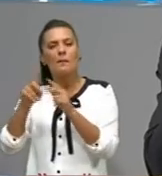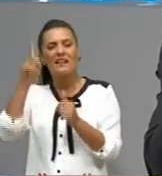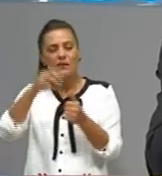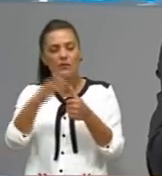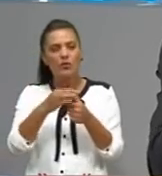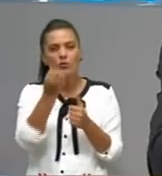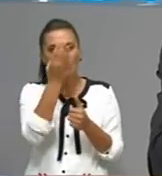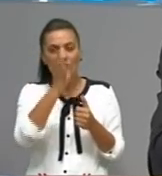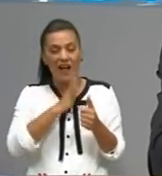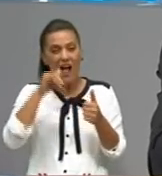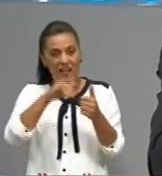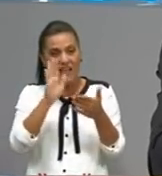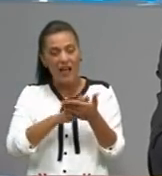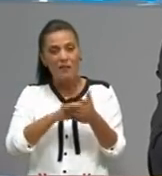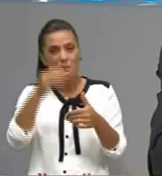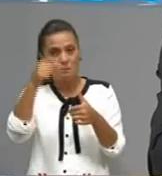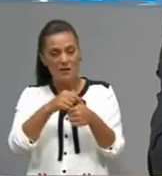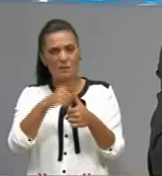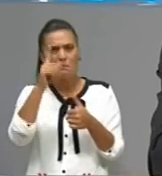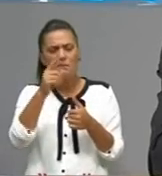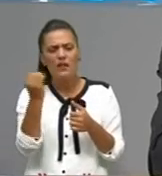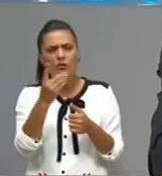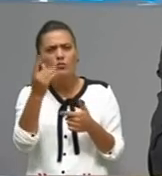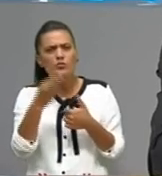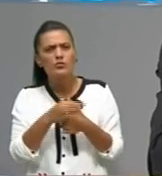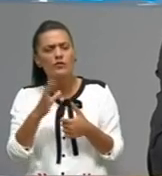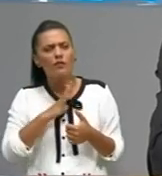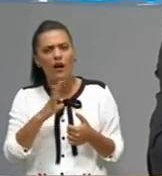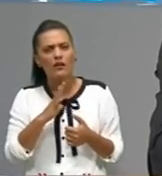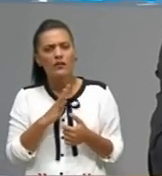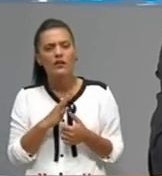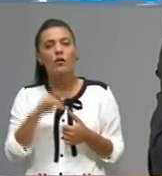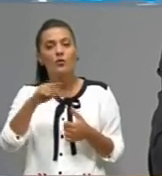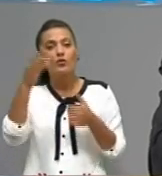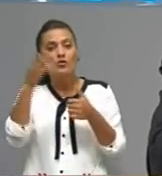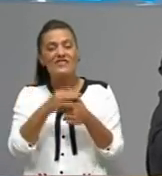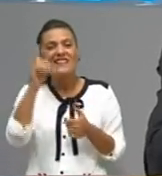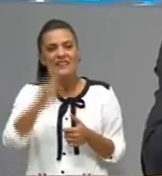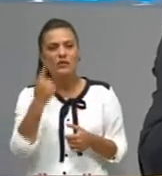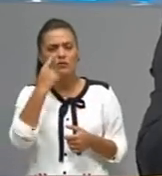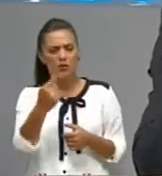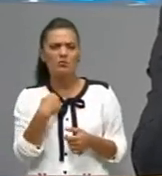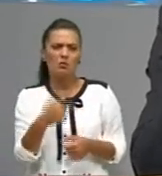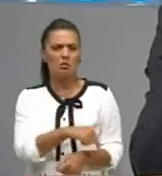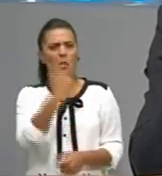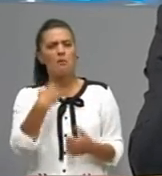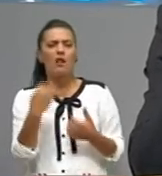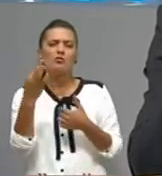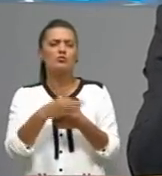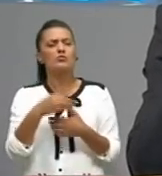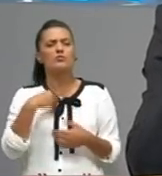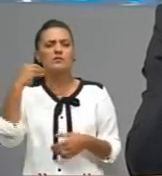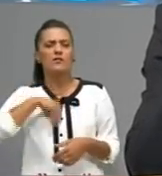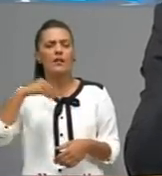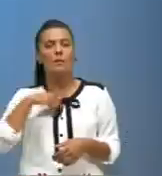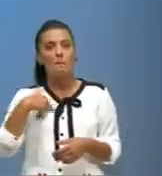var. Aynı elinin baş parmağında bir tane yüzük var. Hmm. Şimdi bu yüzüğü ilk gördüğümüzde normal bir yüzük zannediyoruz. Onu